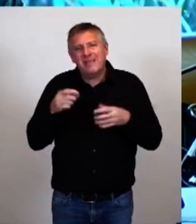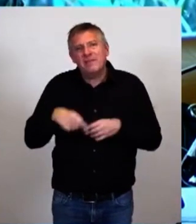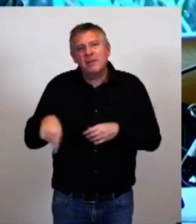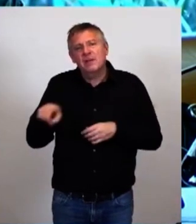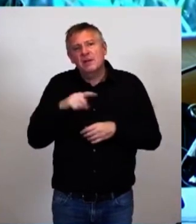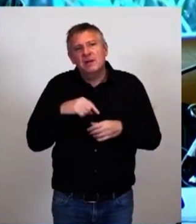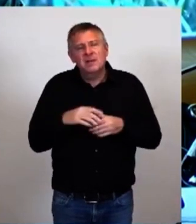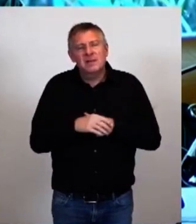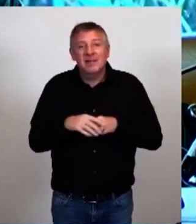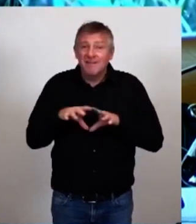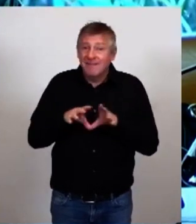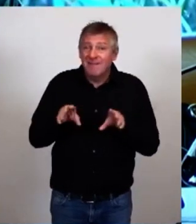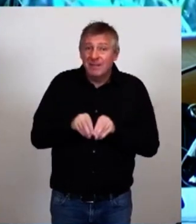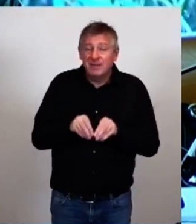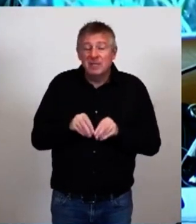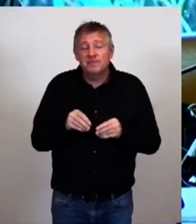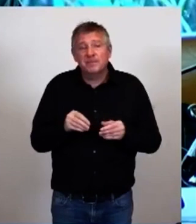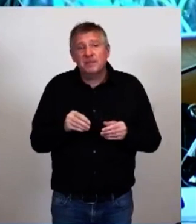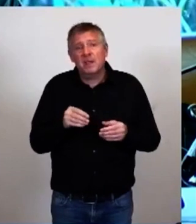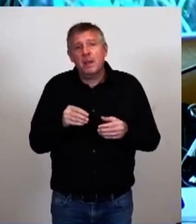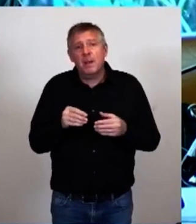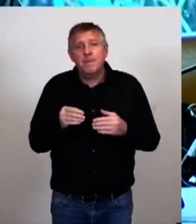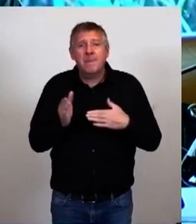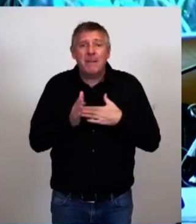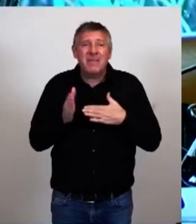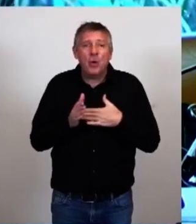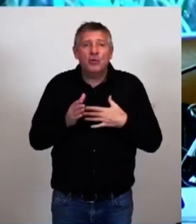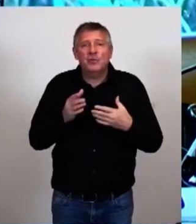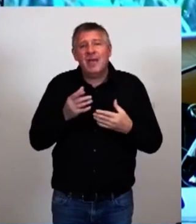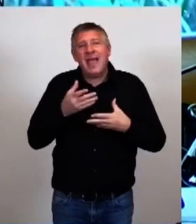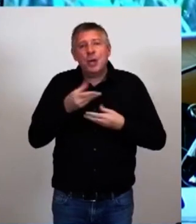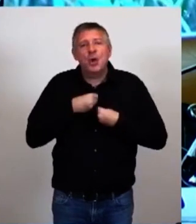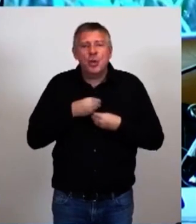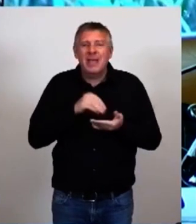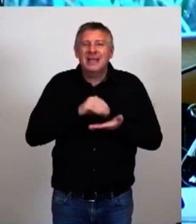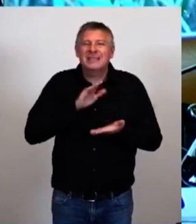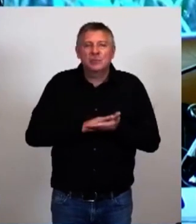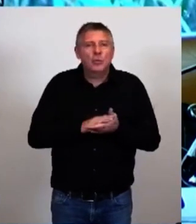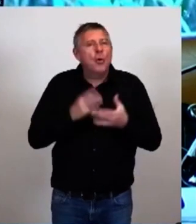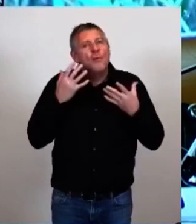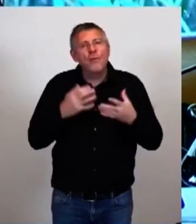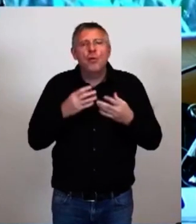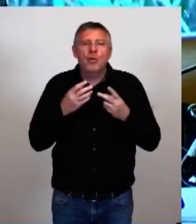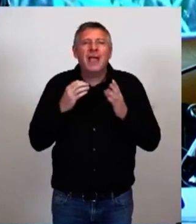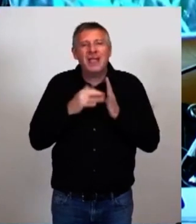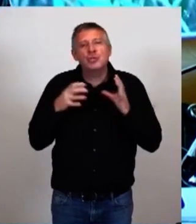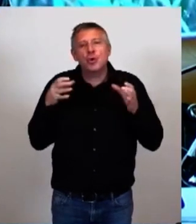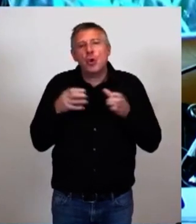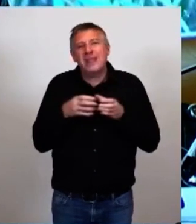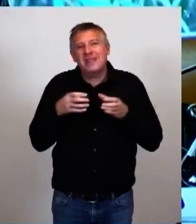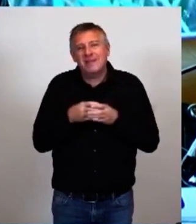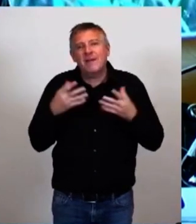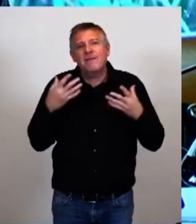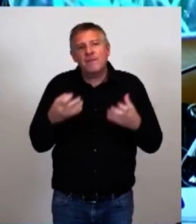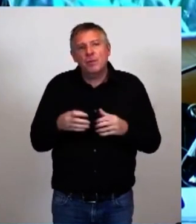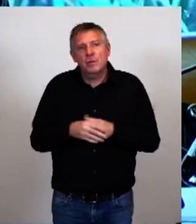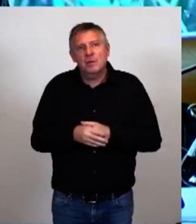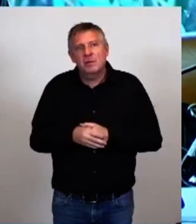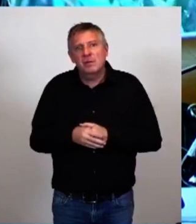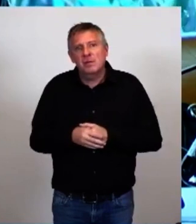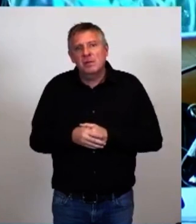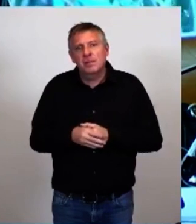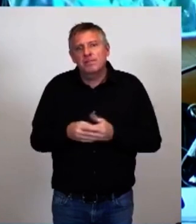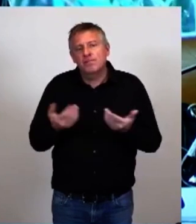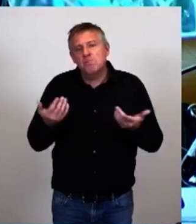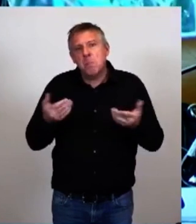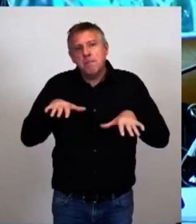s'inscrire auprès de nos permanenciers, c'est ce qu'ils demandent en tout premier lieu. Donc, faciliter le mode d'accès